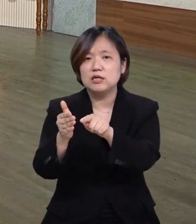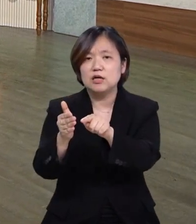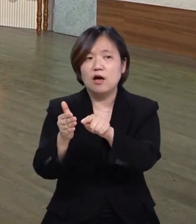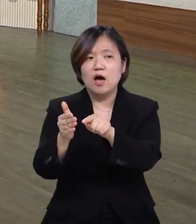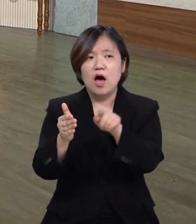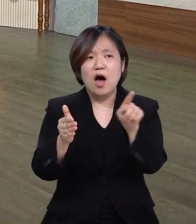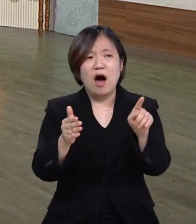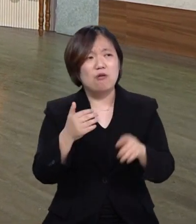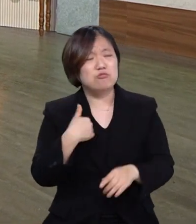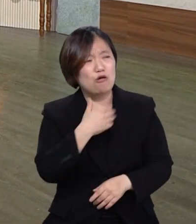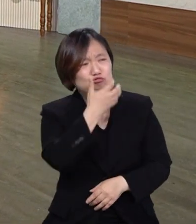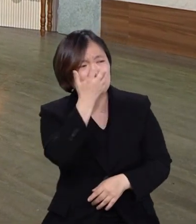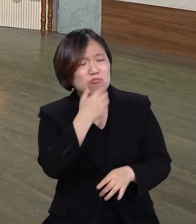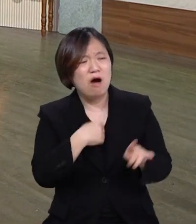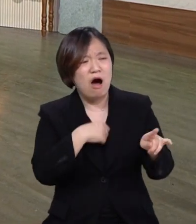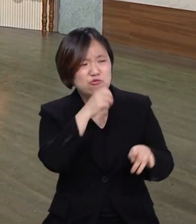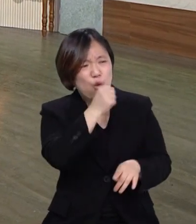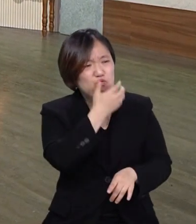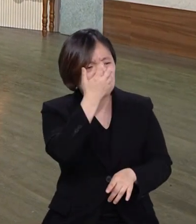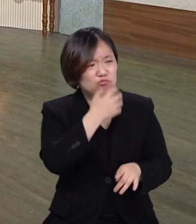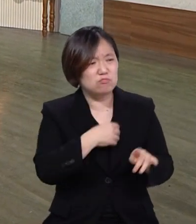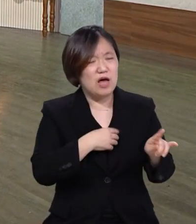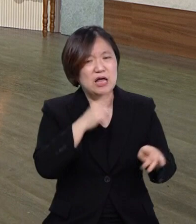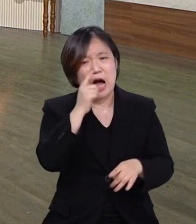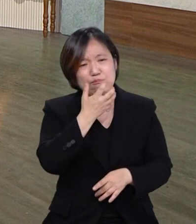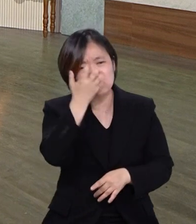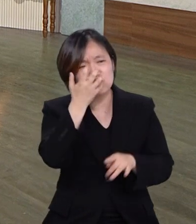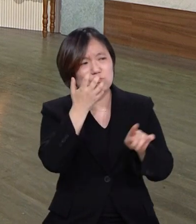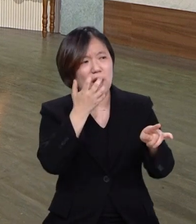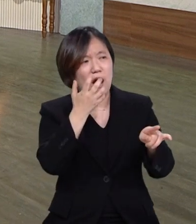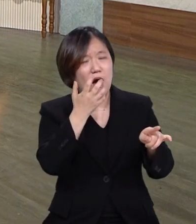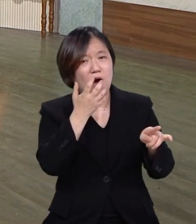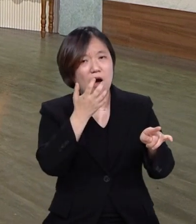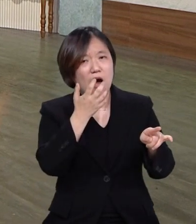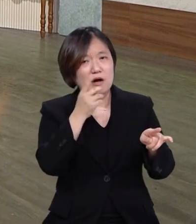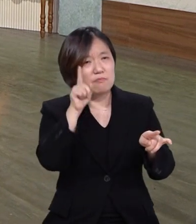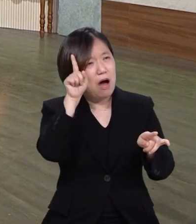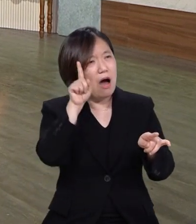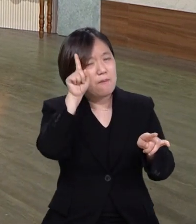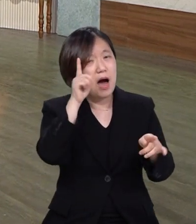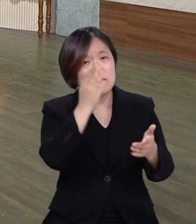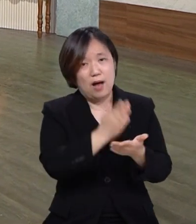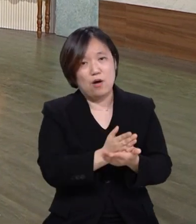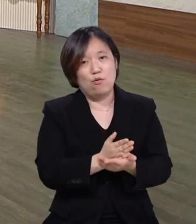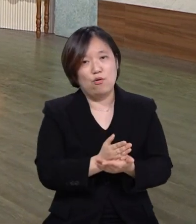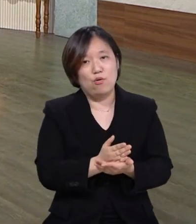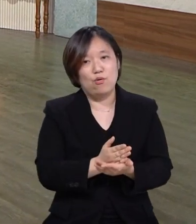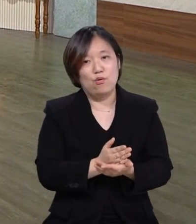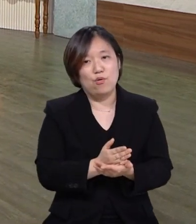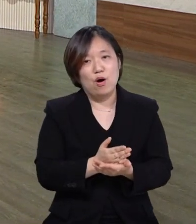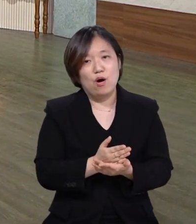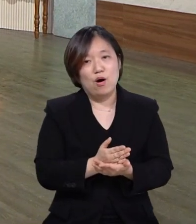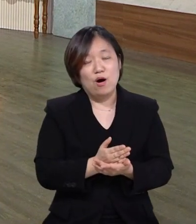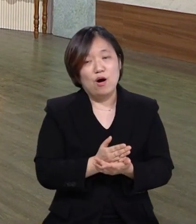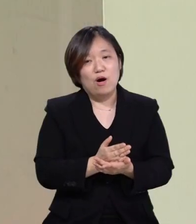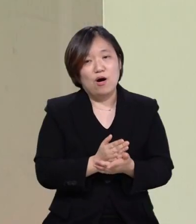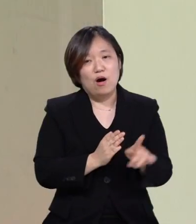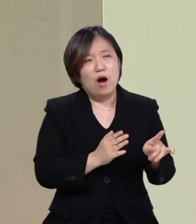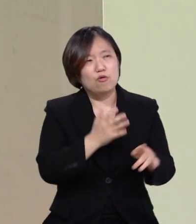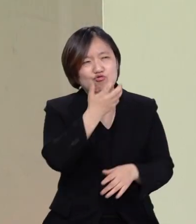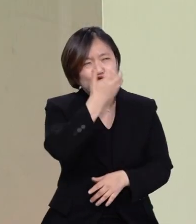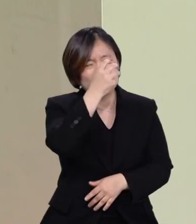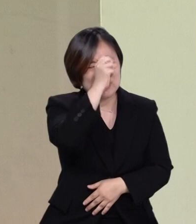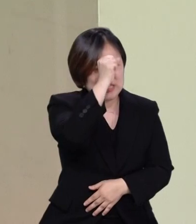목표를 세워야지 어순이 나는 그런 꿈 언제 꿔요 저는 그런 좋은 꿈 언제 꿔서 언제 가피 받아요 오히려